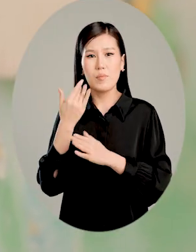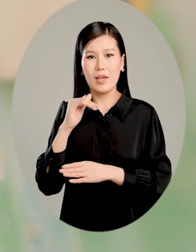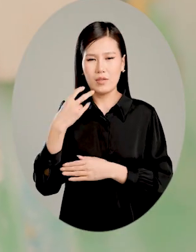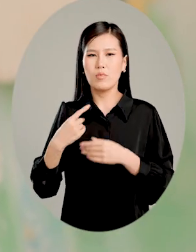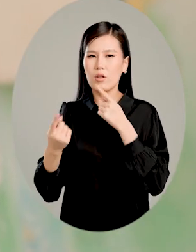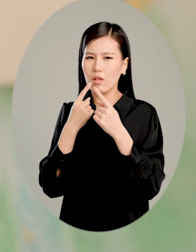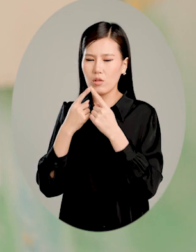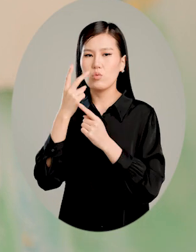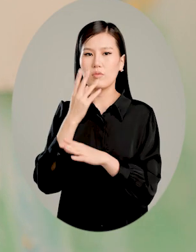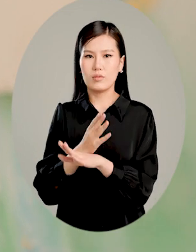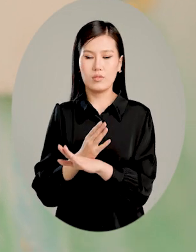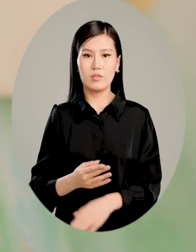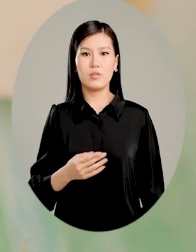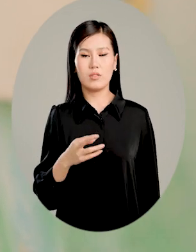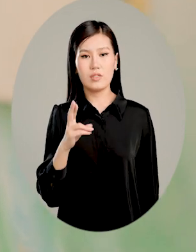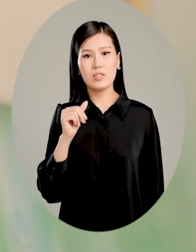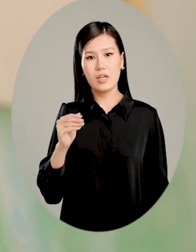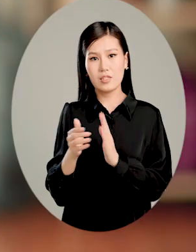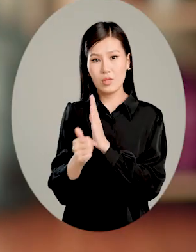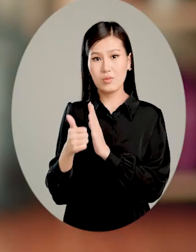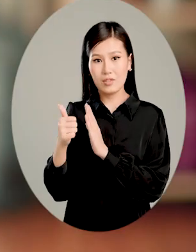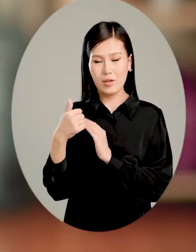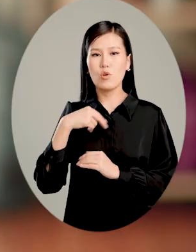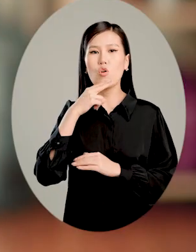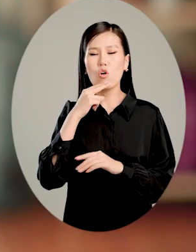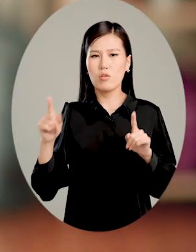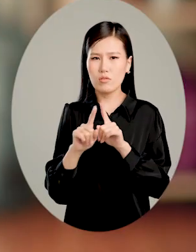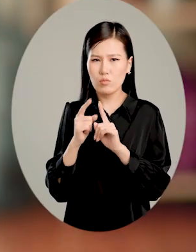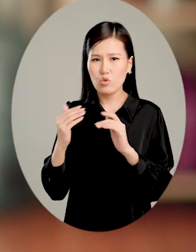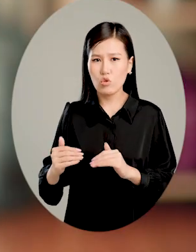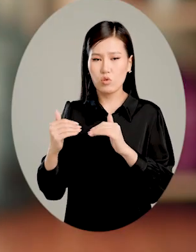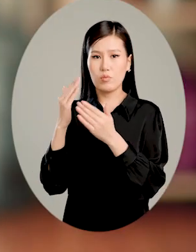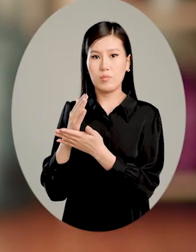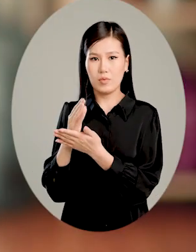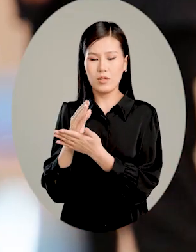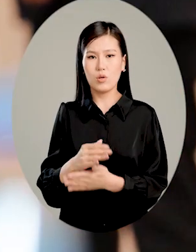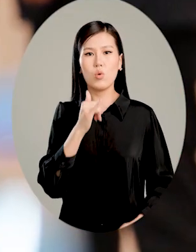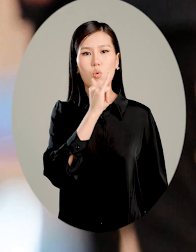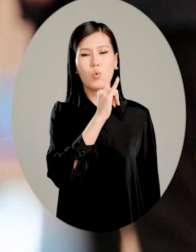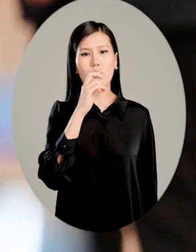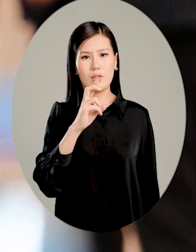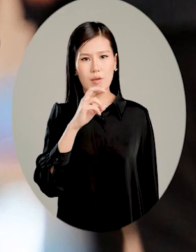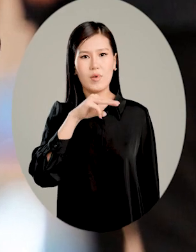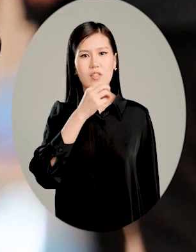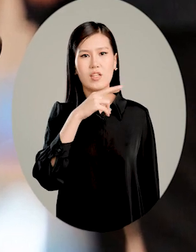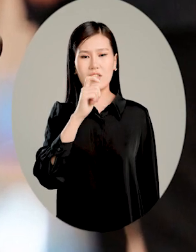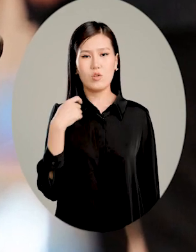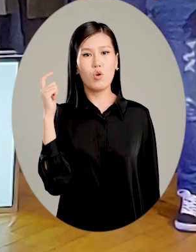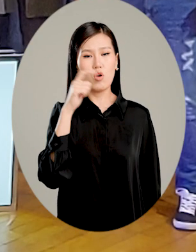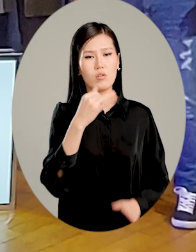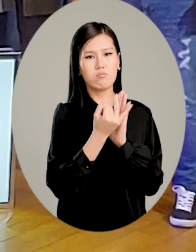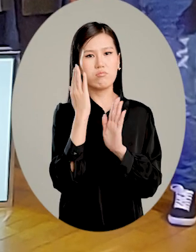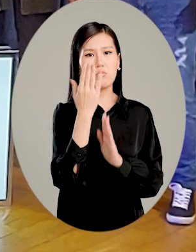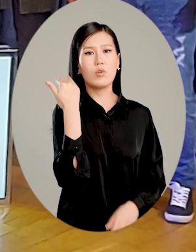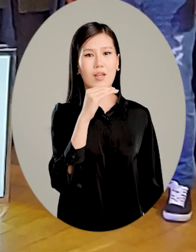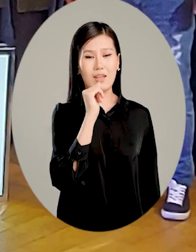Эхэндээ бол яхаа мэдэхгүйсэн гэхдээ маш их ярилцсан. Өөрийнх нь нөгөө нэг давуу тал дээр нь тулгуурлаж огноо хөжүүлсэн шүү дээ бид хоёр чинь. Тэдэкс Улаанбаатартай